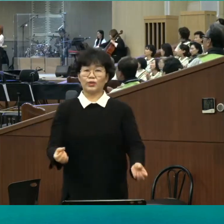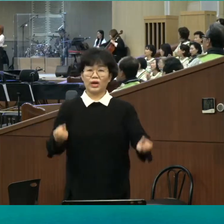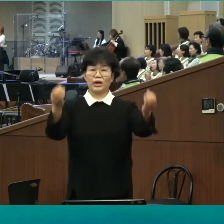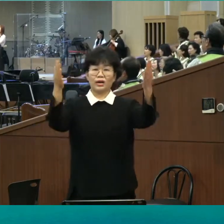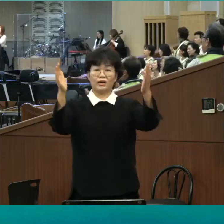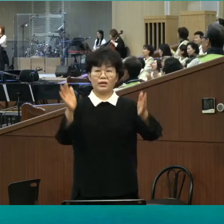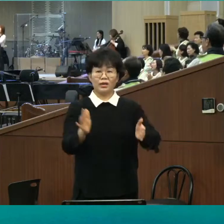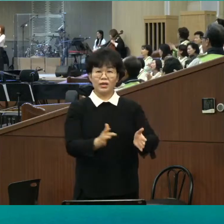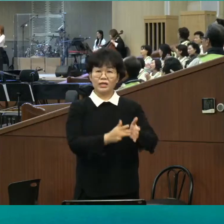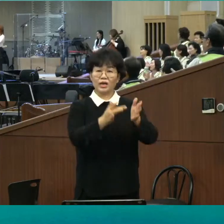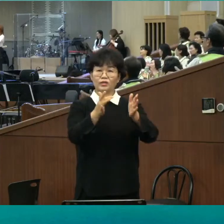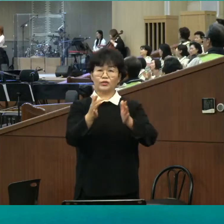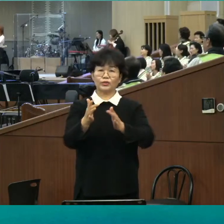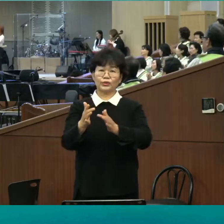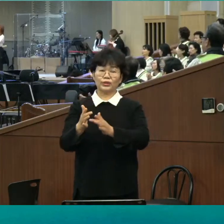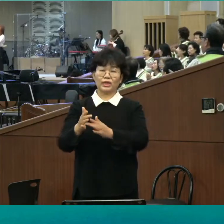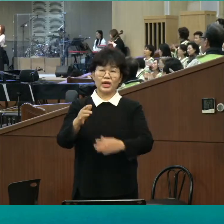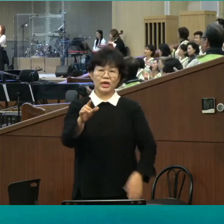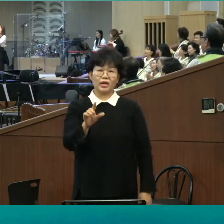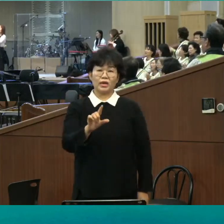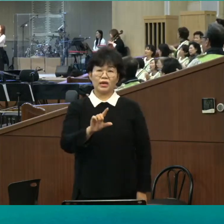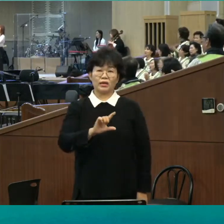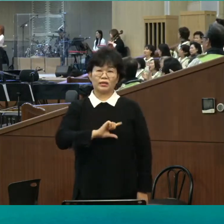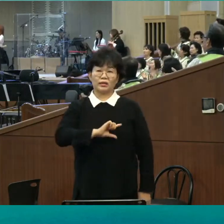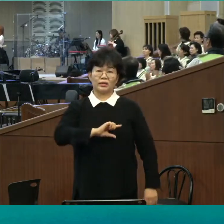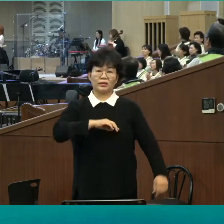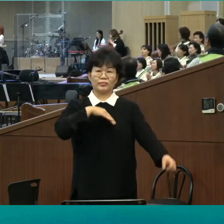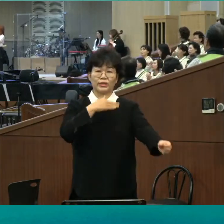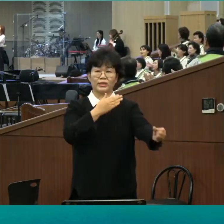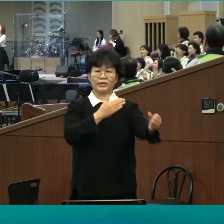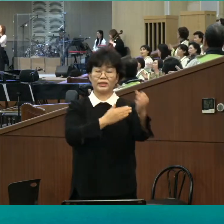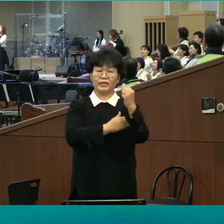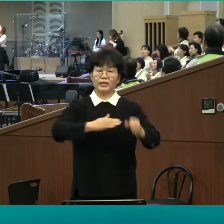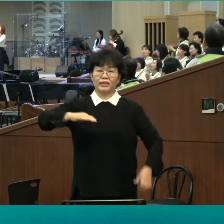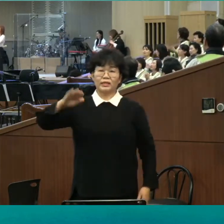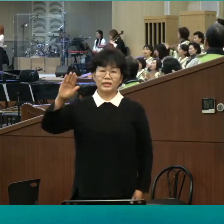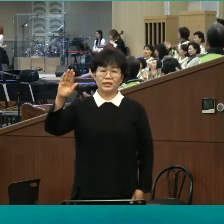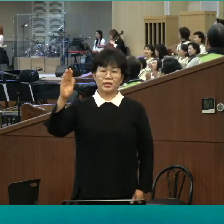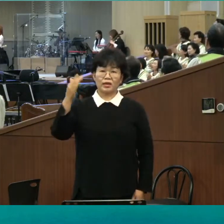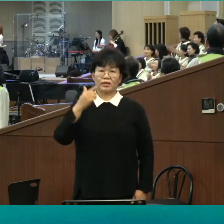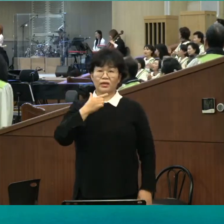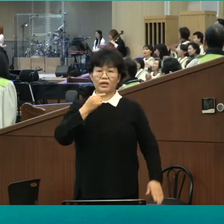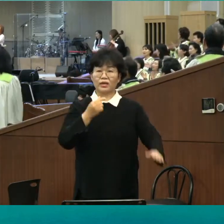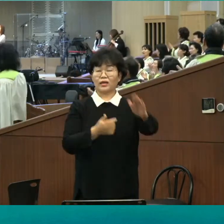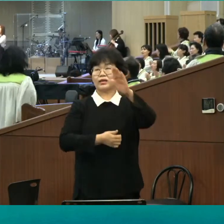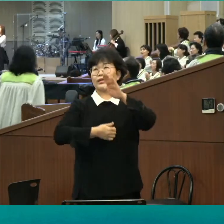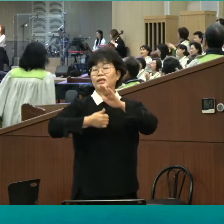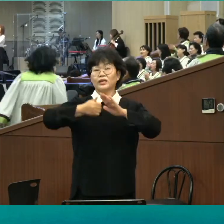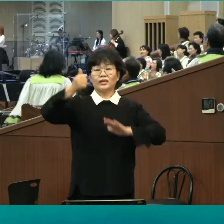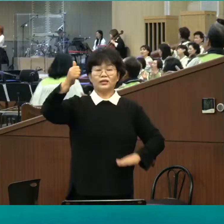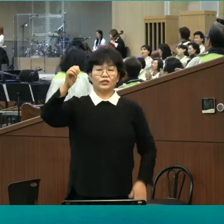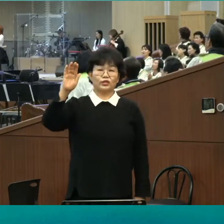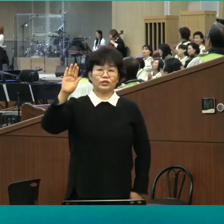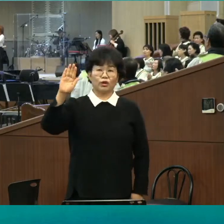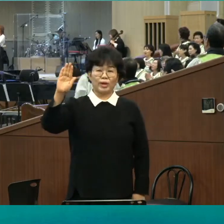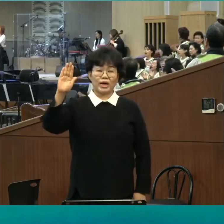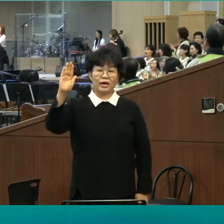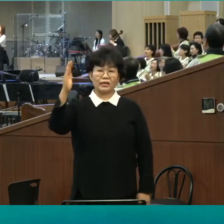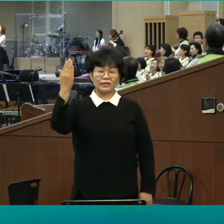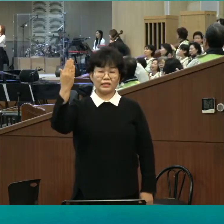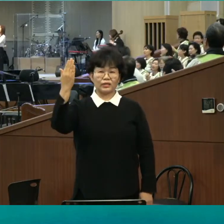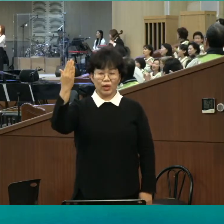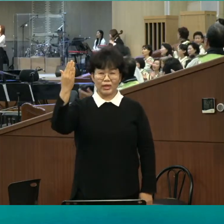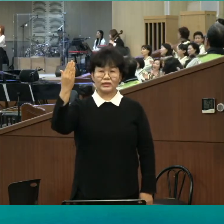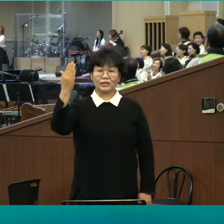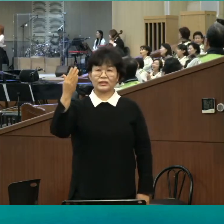할렐루야. 예수의 이름이 능력 소망이 되시네. 우리 한번 더